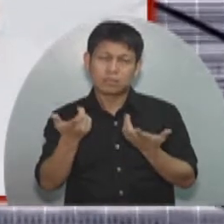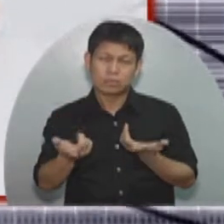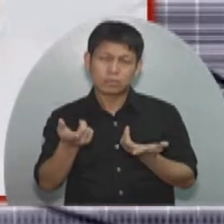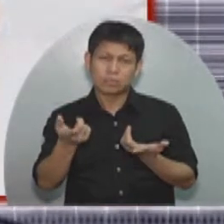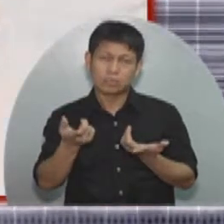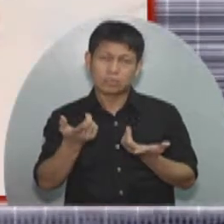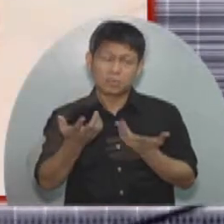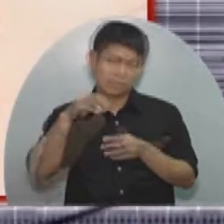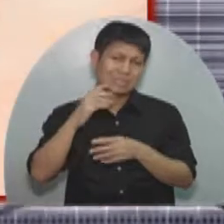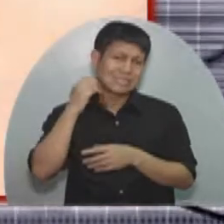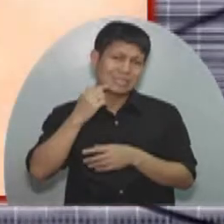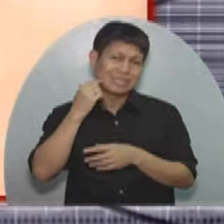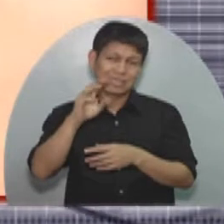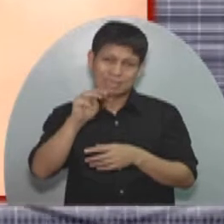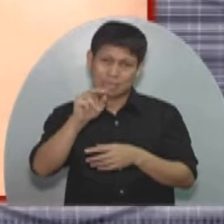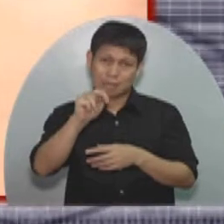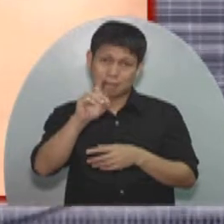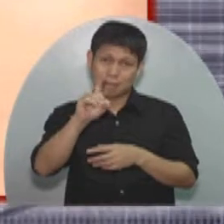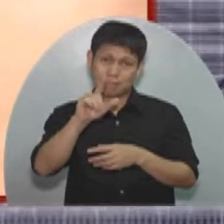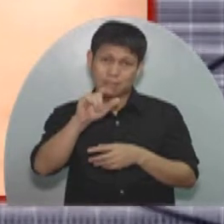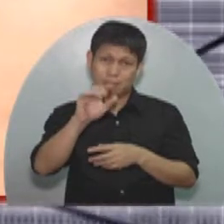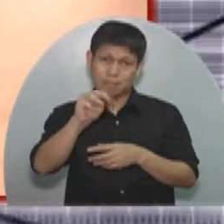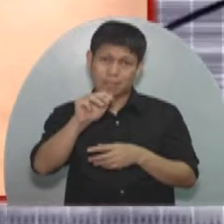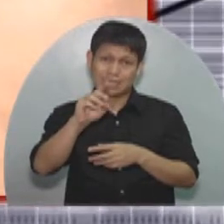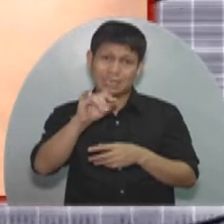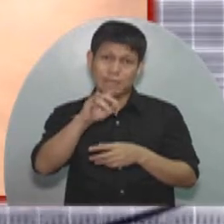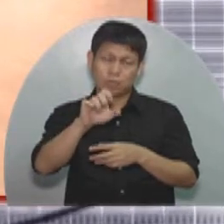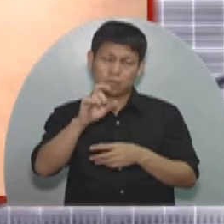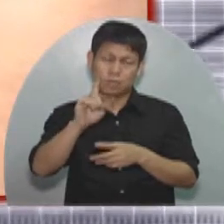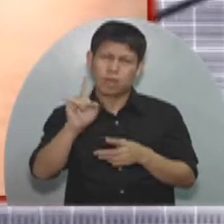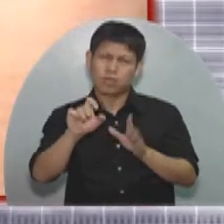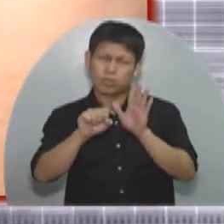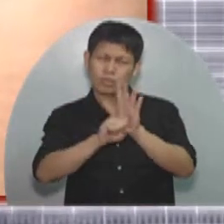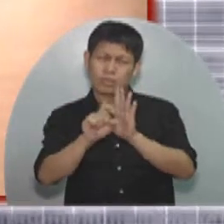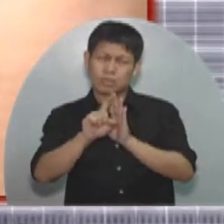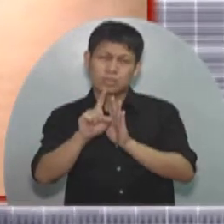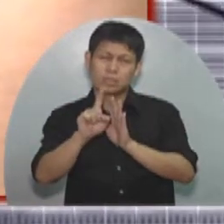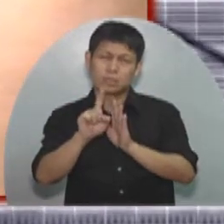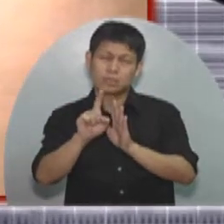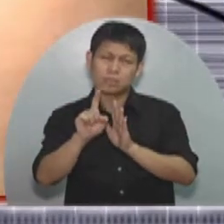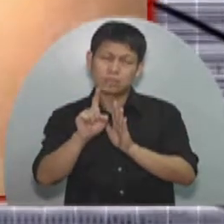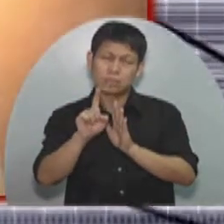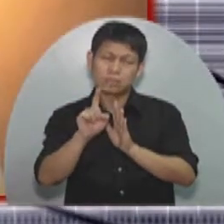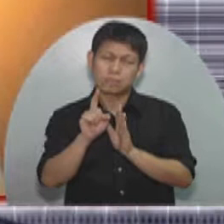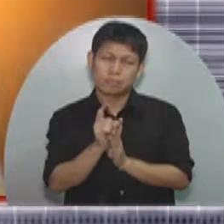na ng ating pasyente. So, ang signs and symptoms ng mga problema sa ng mga bukol sa panga